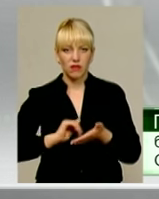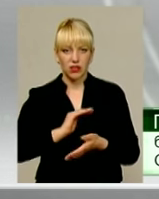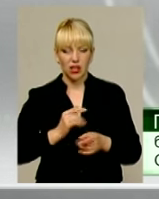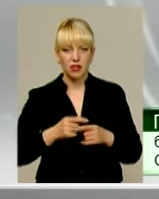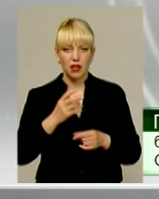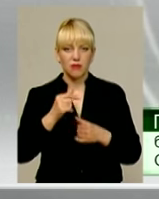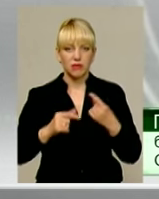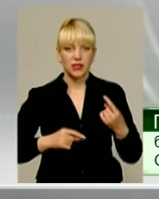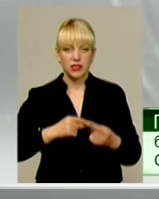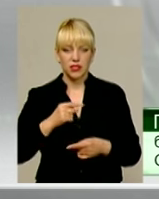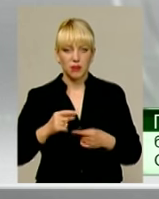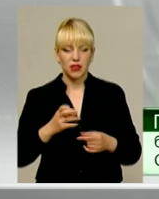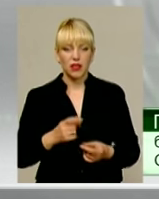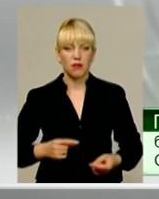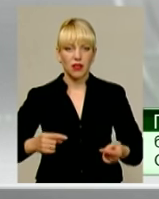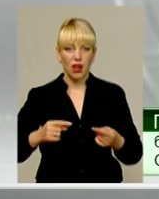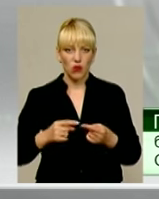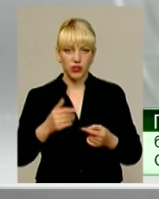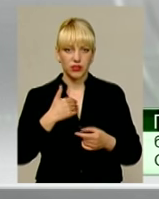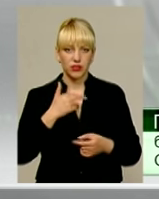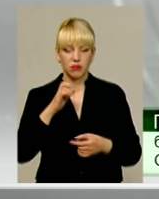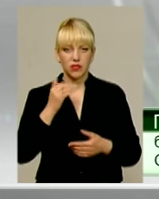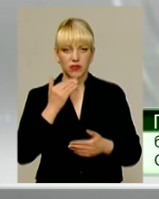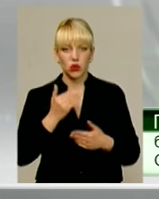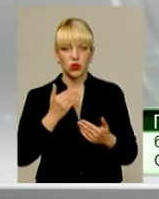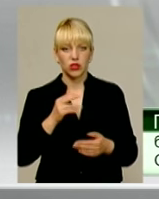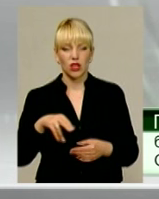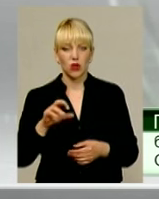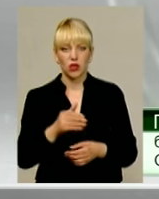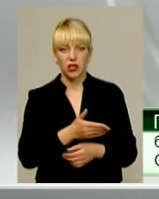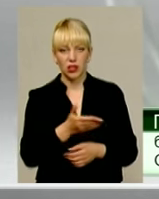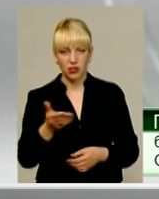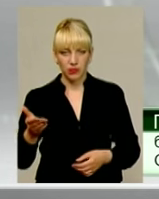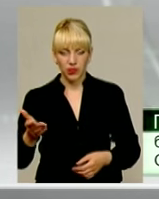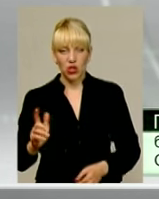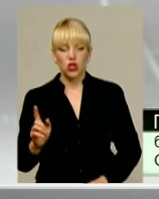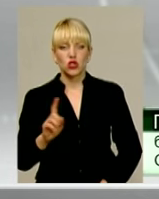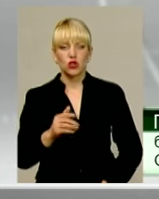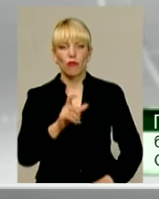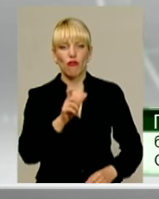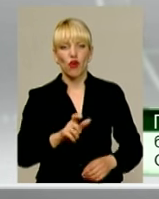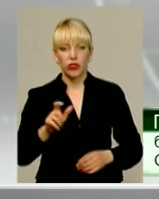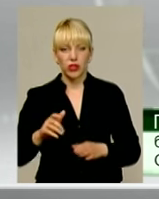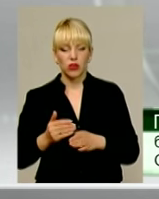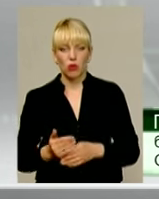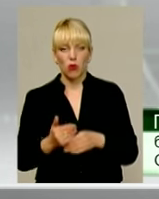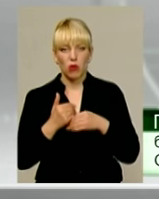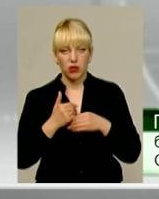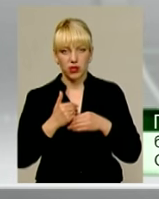бізнесменів. І при нагоді я хотів би до них звернутися, щоб вони помогли,